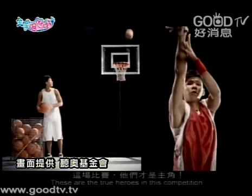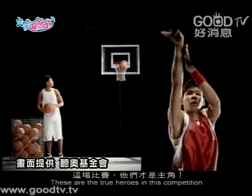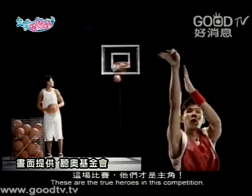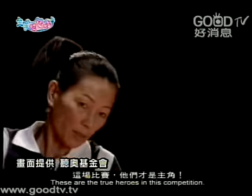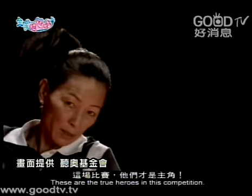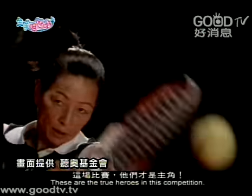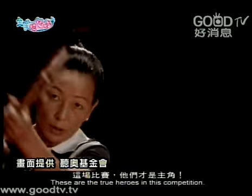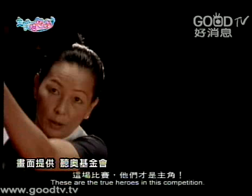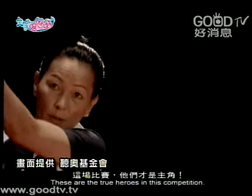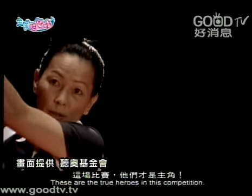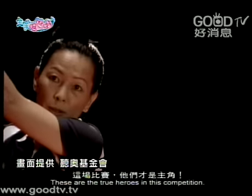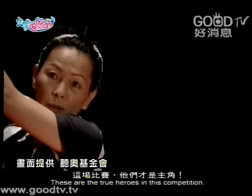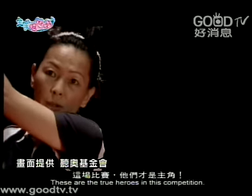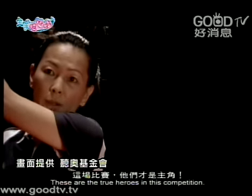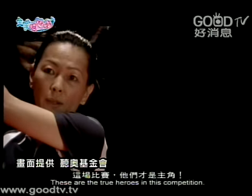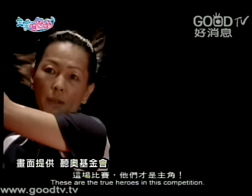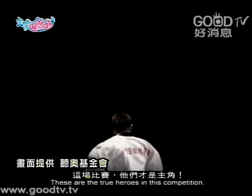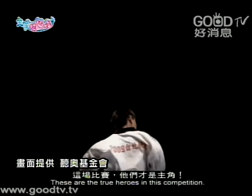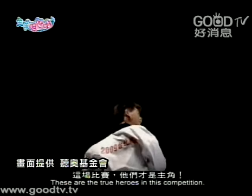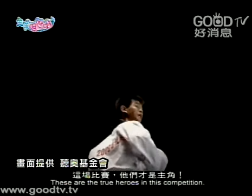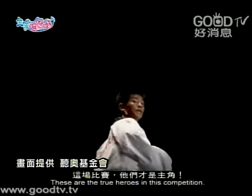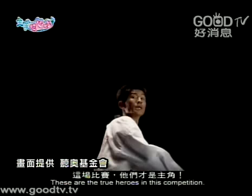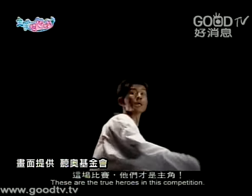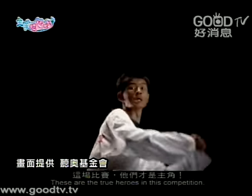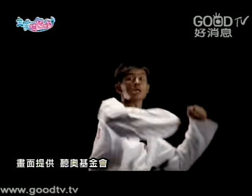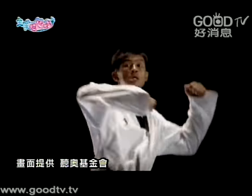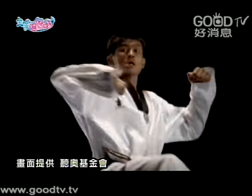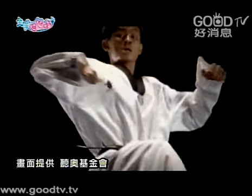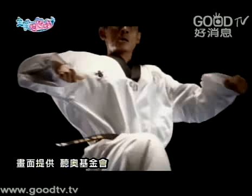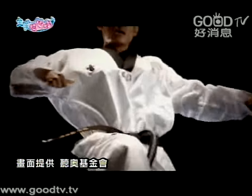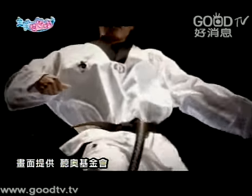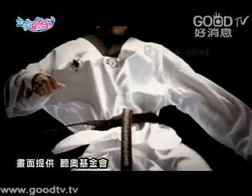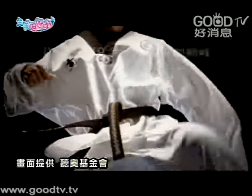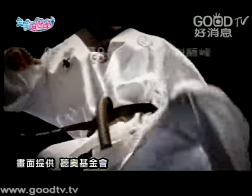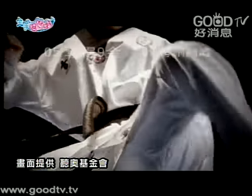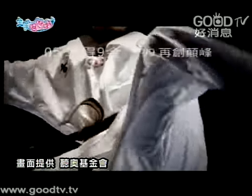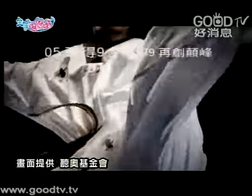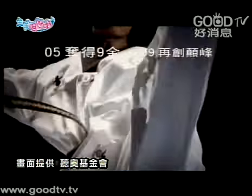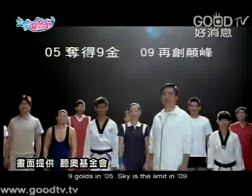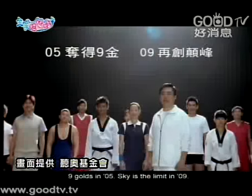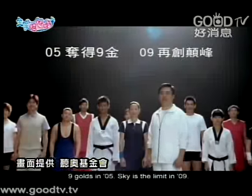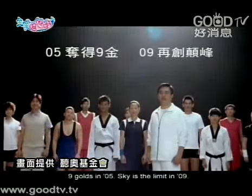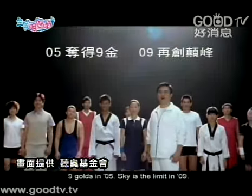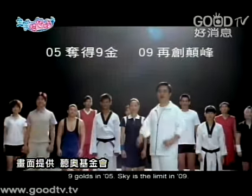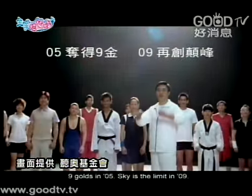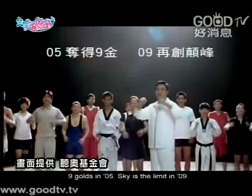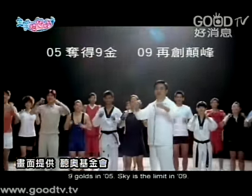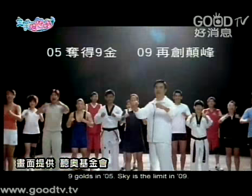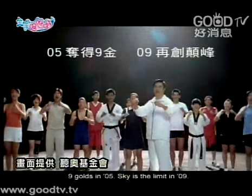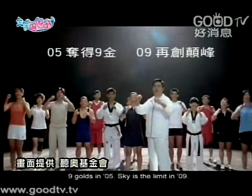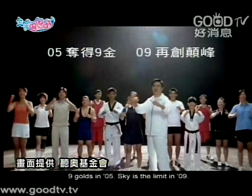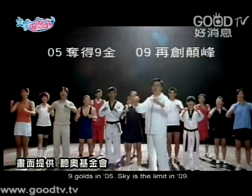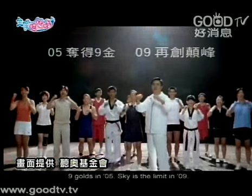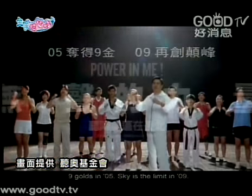这场比赛他们才是主角，05夺得九金，09再创巅